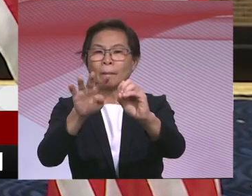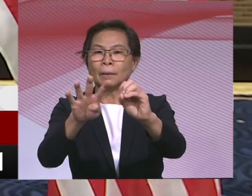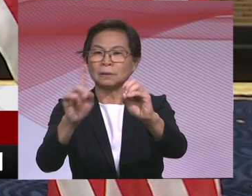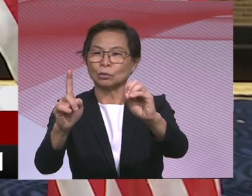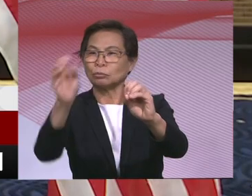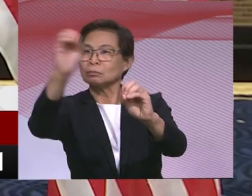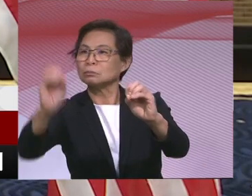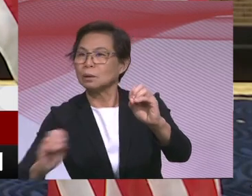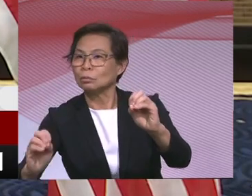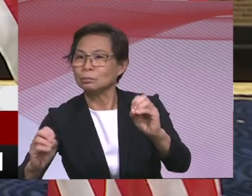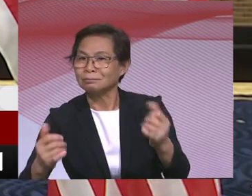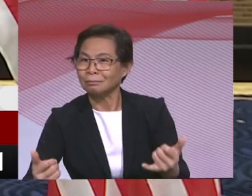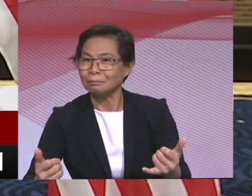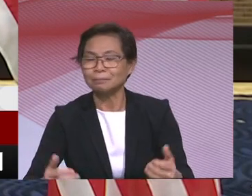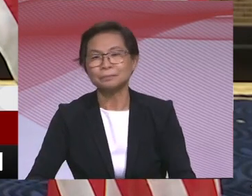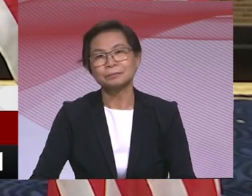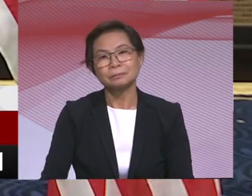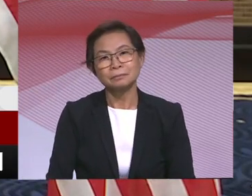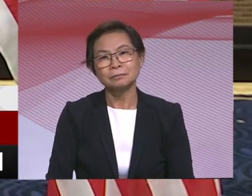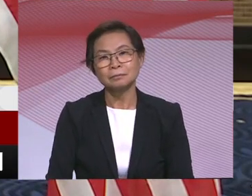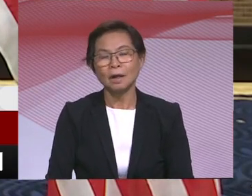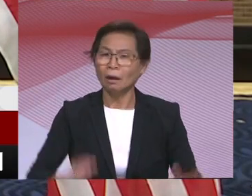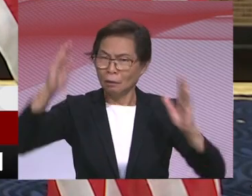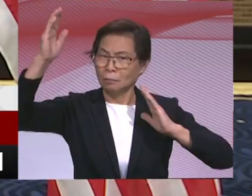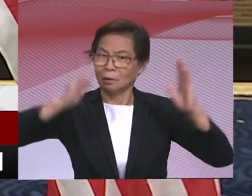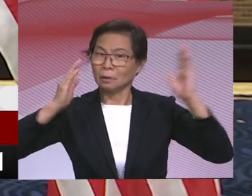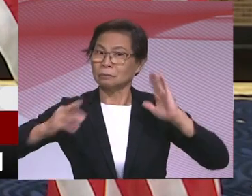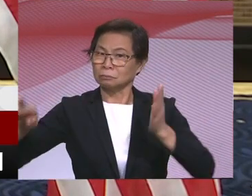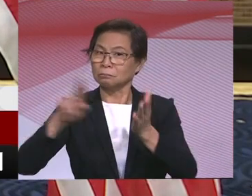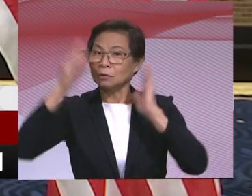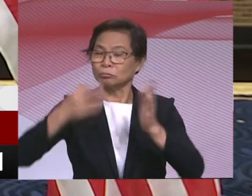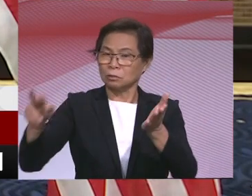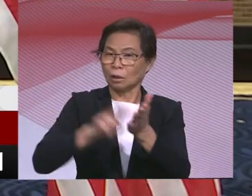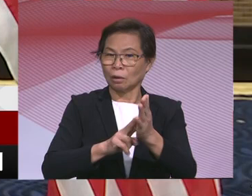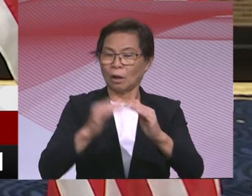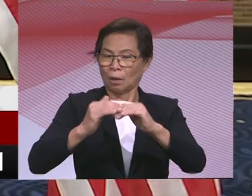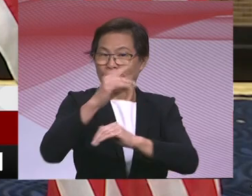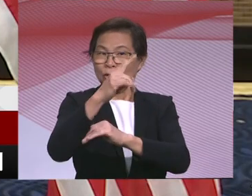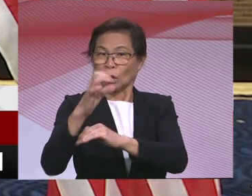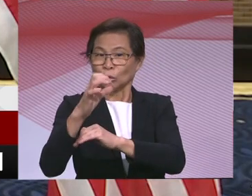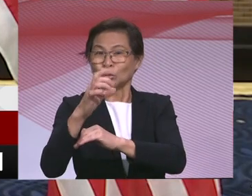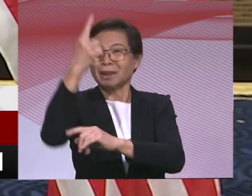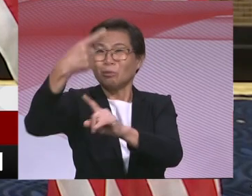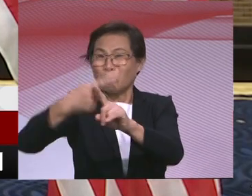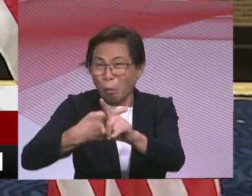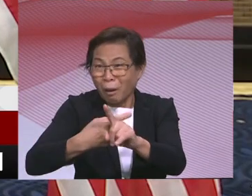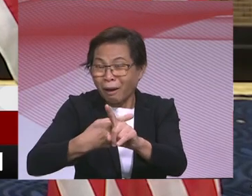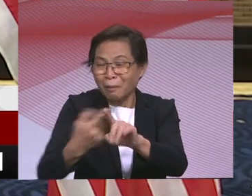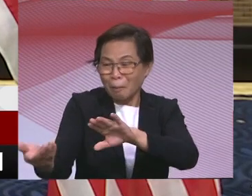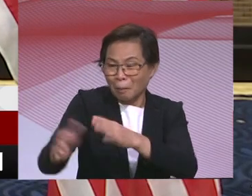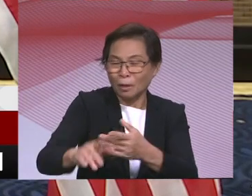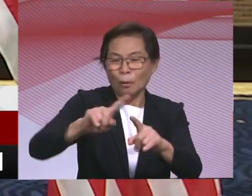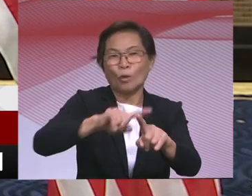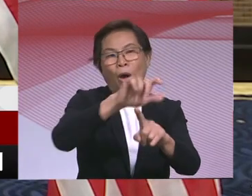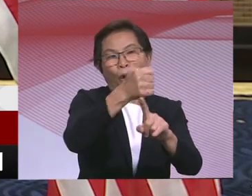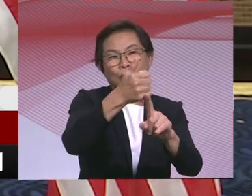41 peratus Indonesia mencatatkan lebih 100 kematian sebulan bagi